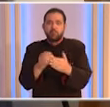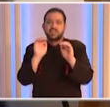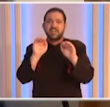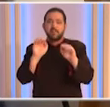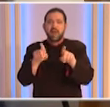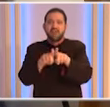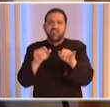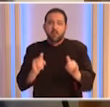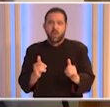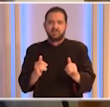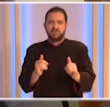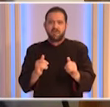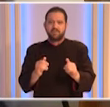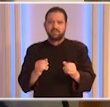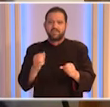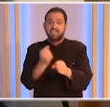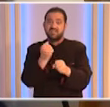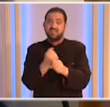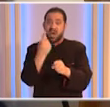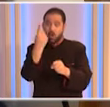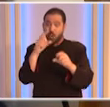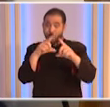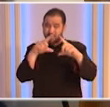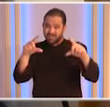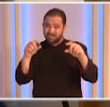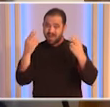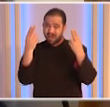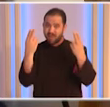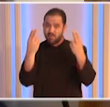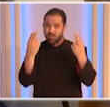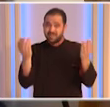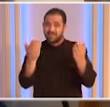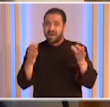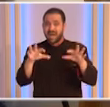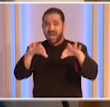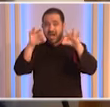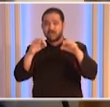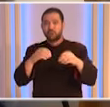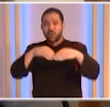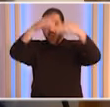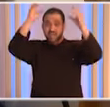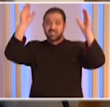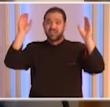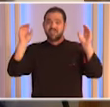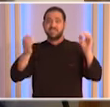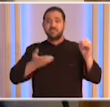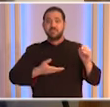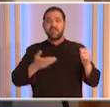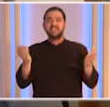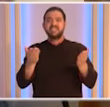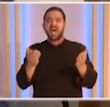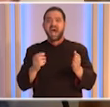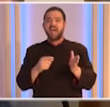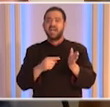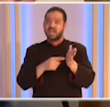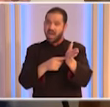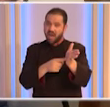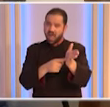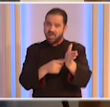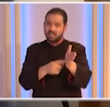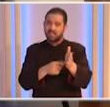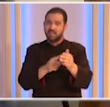dacă mi-a spus întrebarea în felul ăsta, atunci să fac o precizare extraordinară care am găsit-o la Sfinții Părinți și